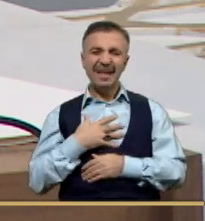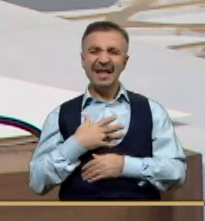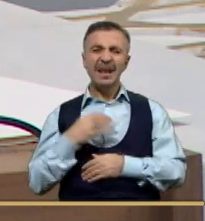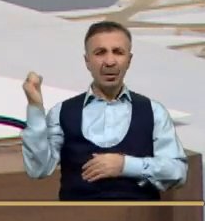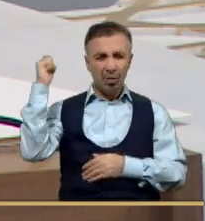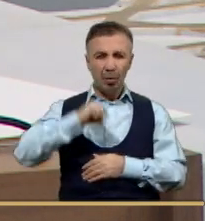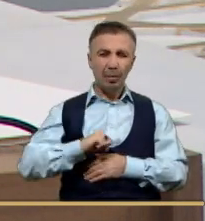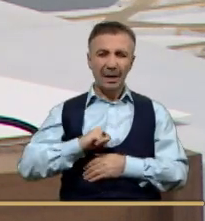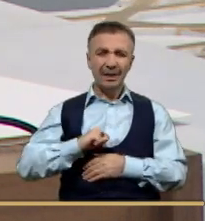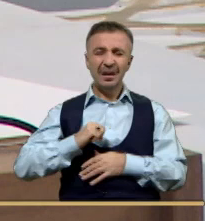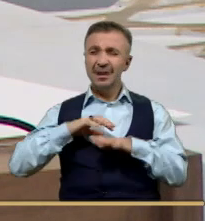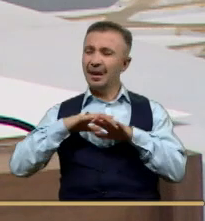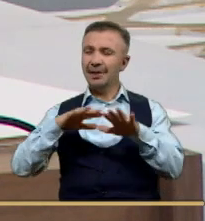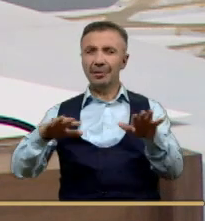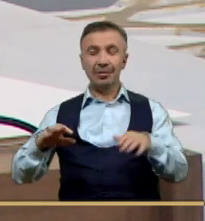yayılıyor.